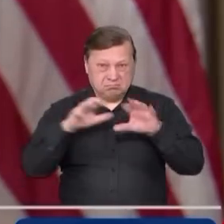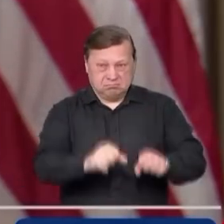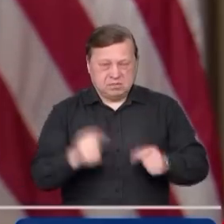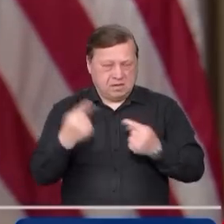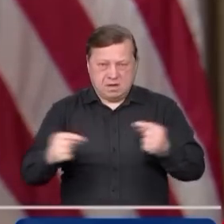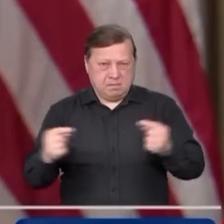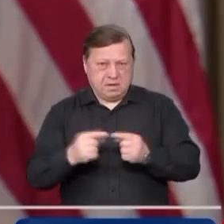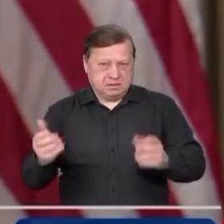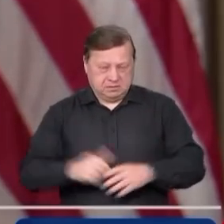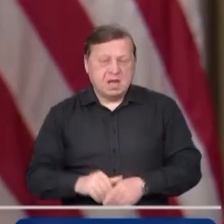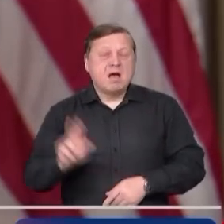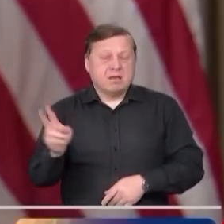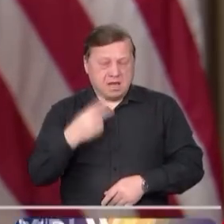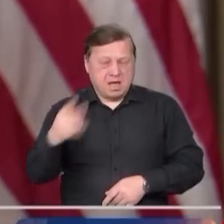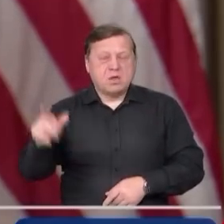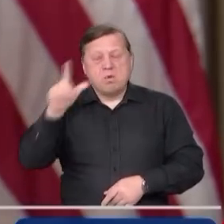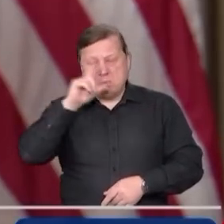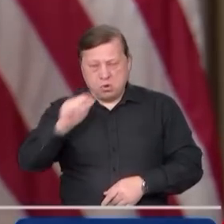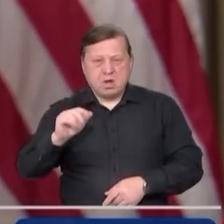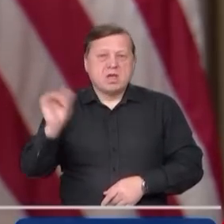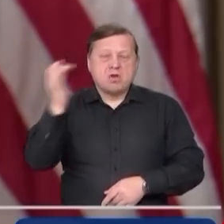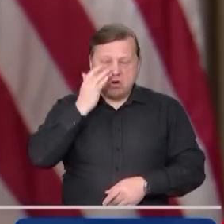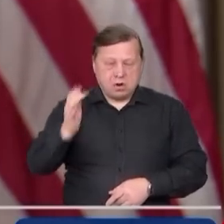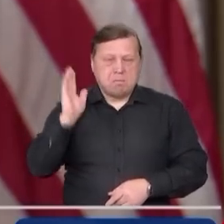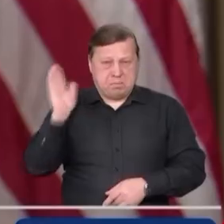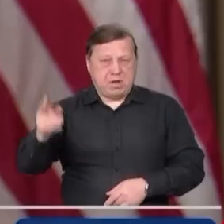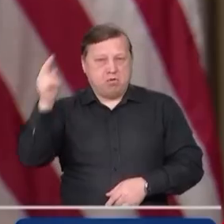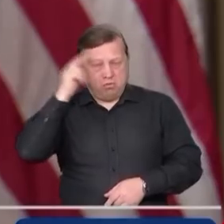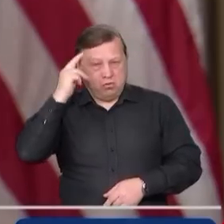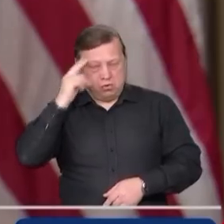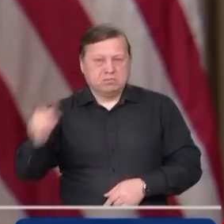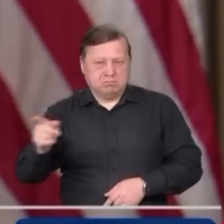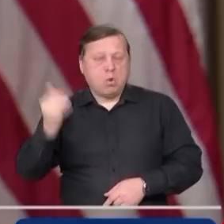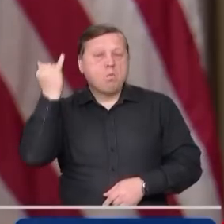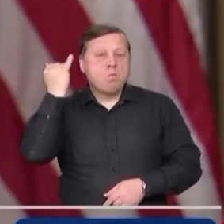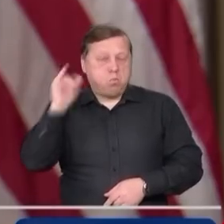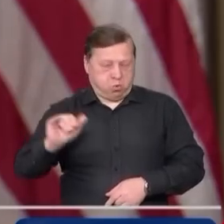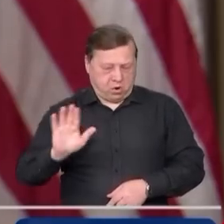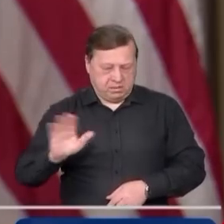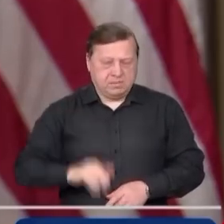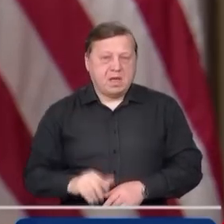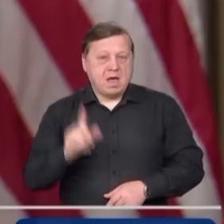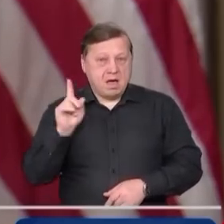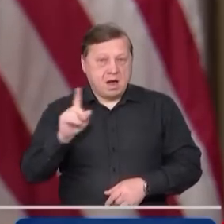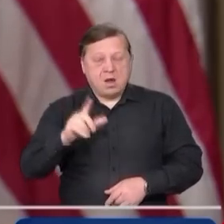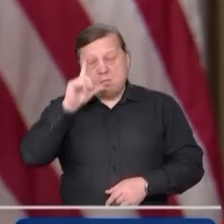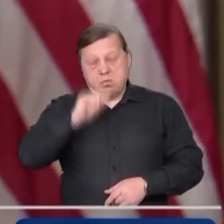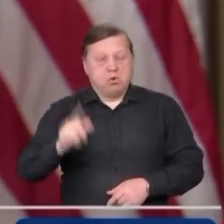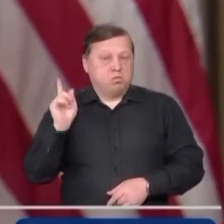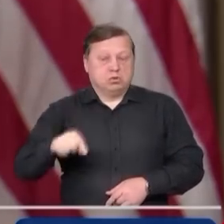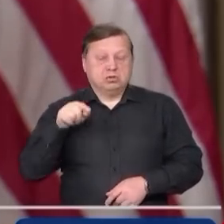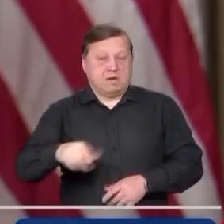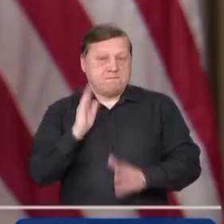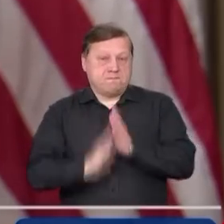i Rosja uświadomią sobie wagę swojego strategicznego błędu, ale dopóki Putin nie zakończy tej